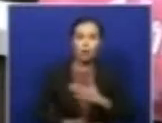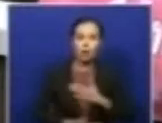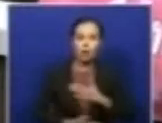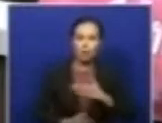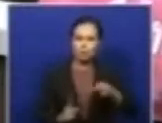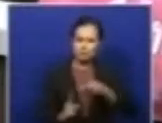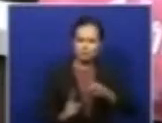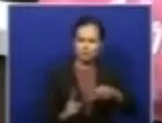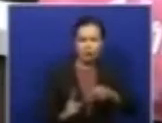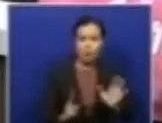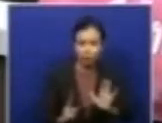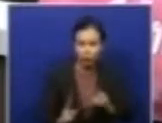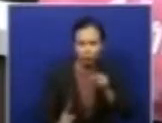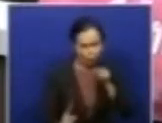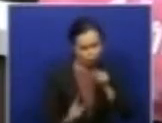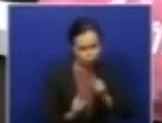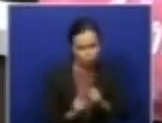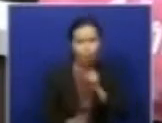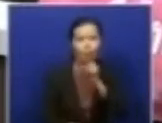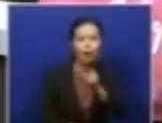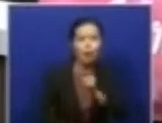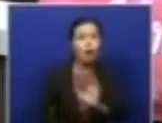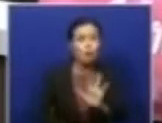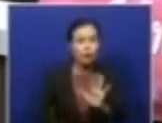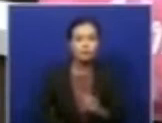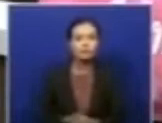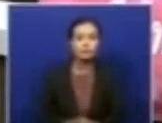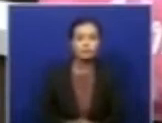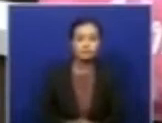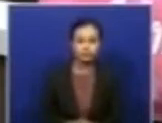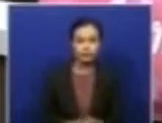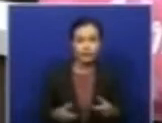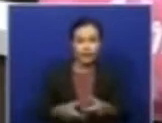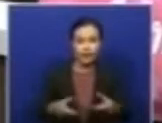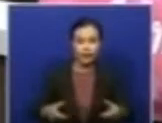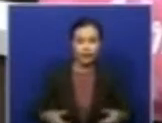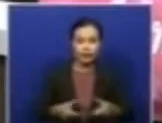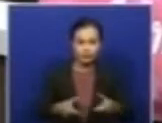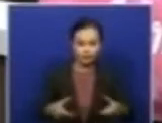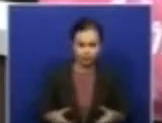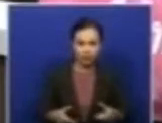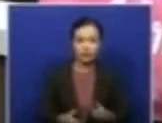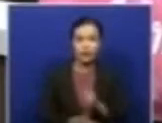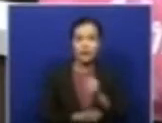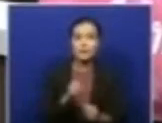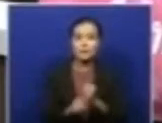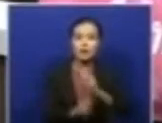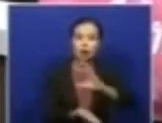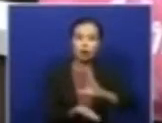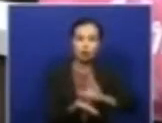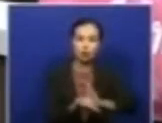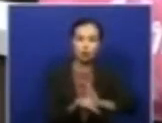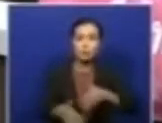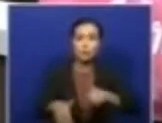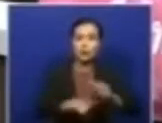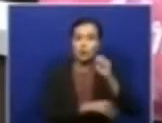าผมไม่ต้องไปวิจารณ์หรอกครับครับเรื่องรายงานประจำปีกองทุนประชารัฐสวัสดิการเพื่อ